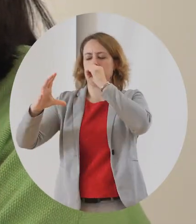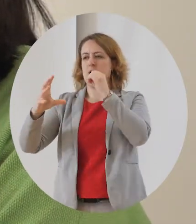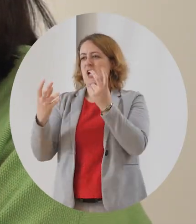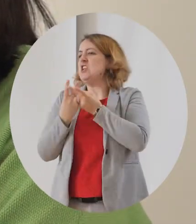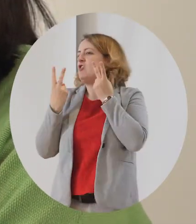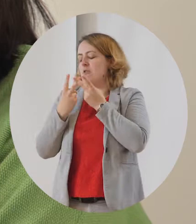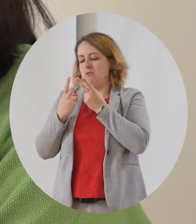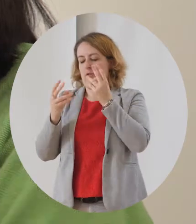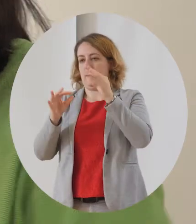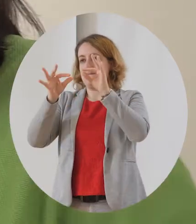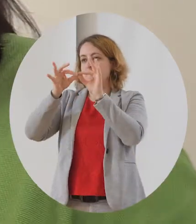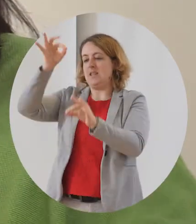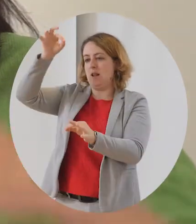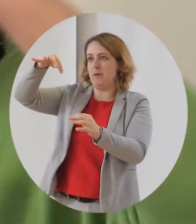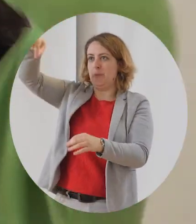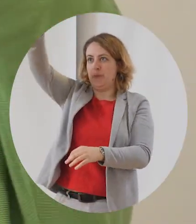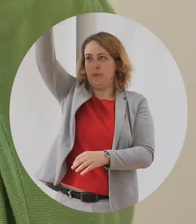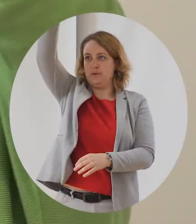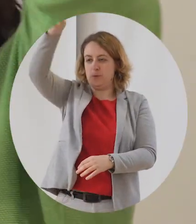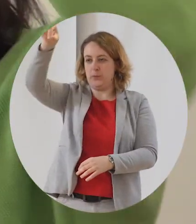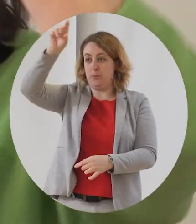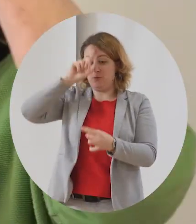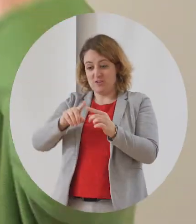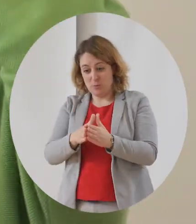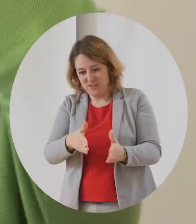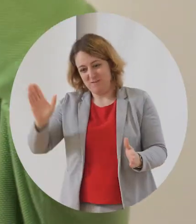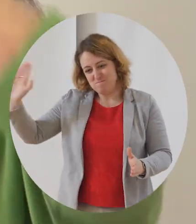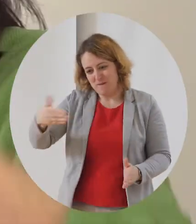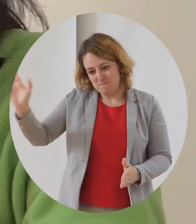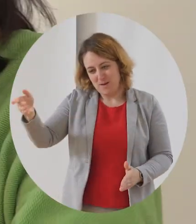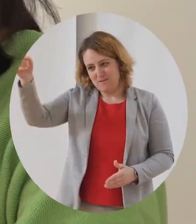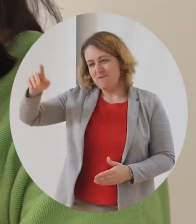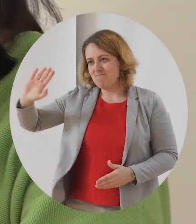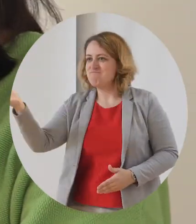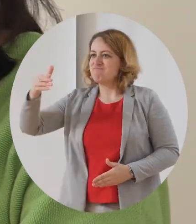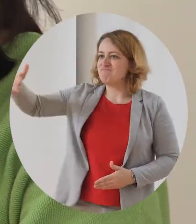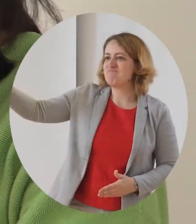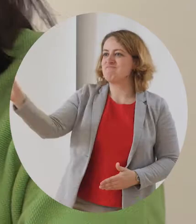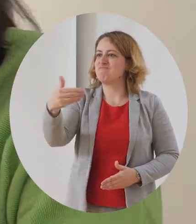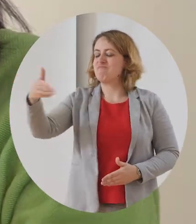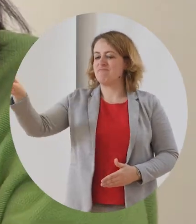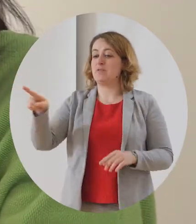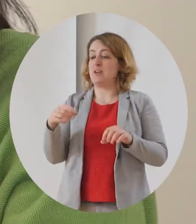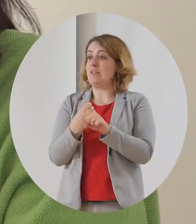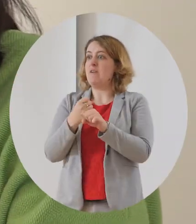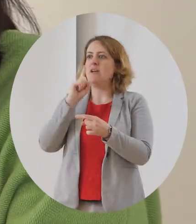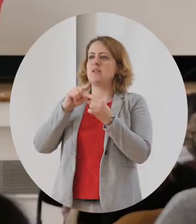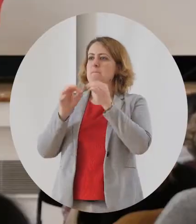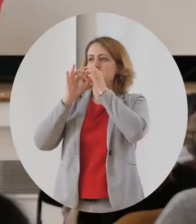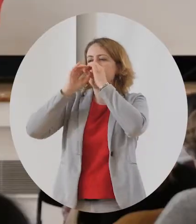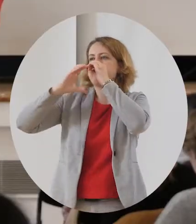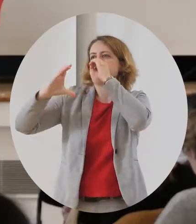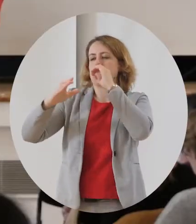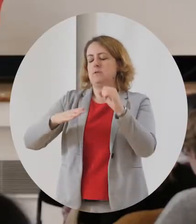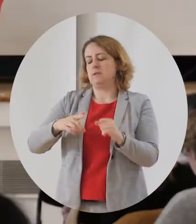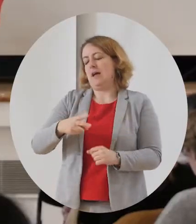très léger, de le mettre une ficelle et de le mettre en l'air pour qu'il puisse taper dedans. Travailler avec des ballons de baudruche aussi,